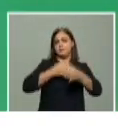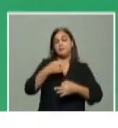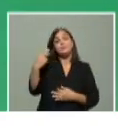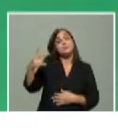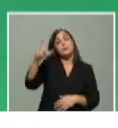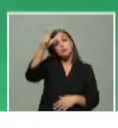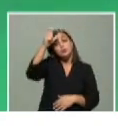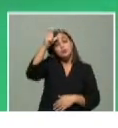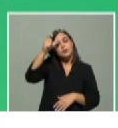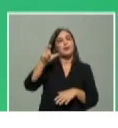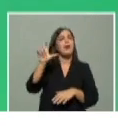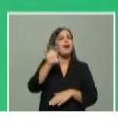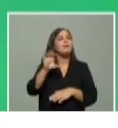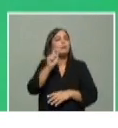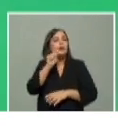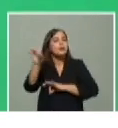για κανέναν.